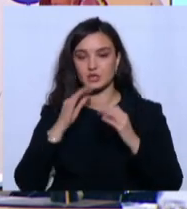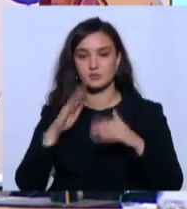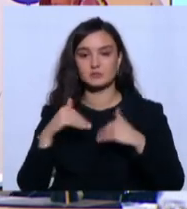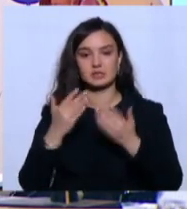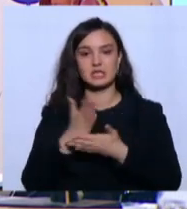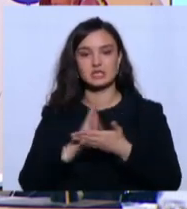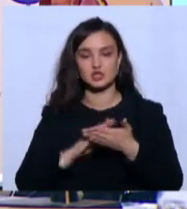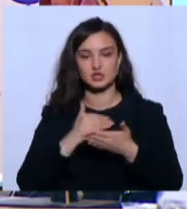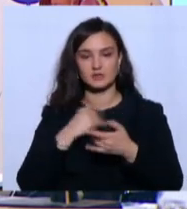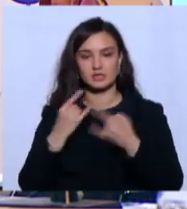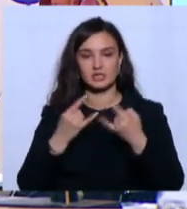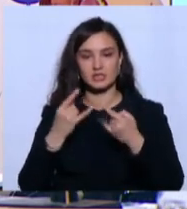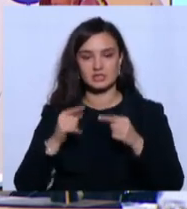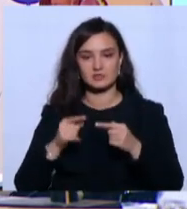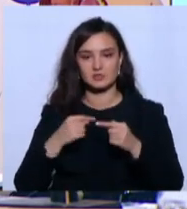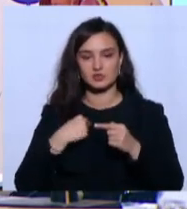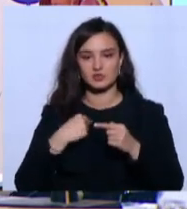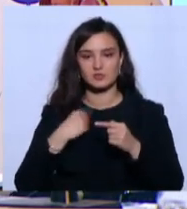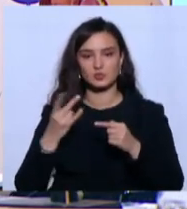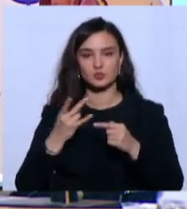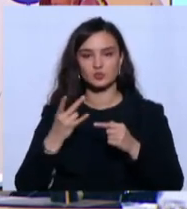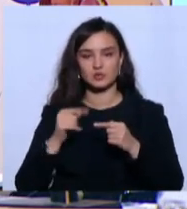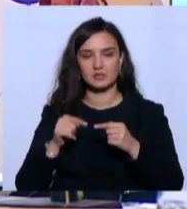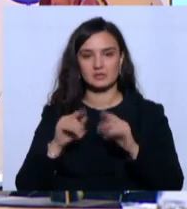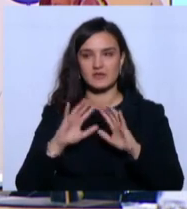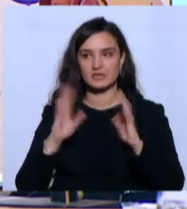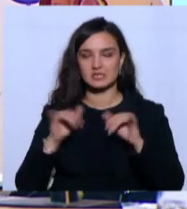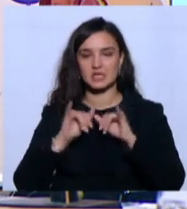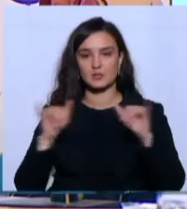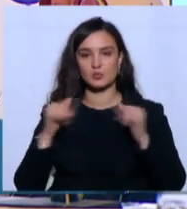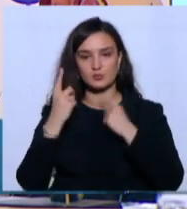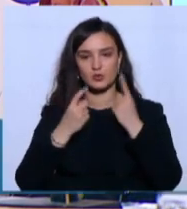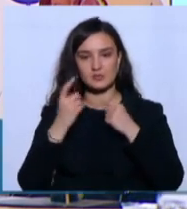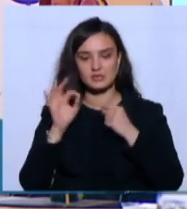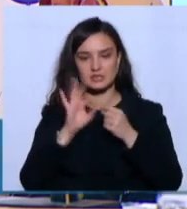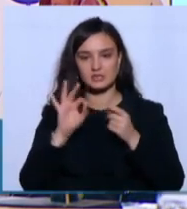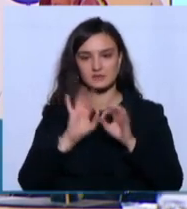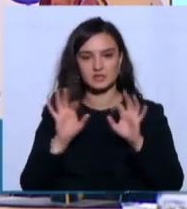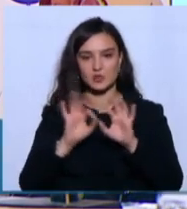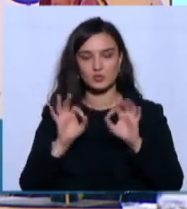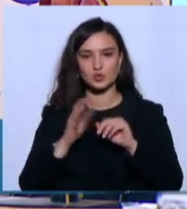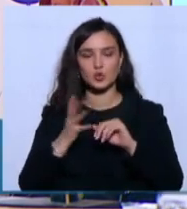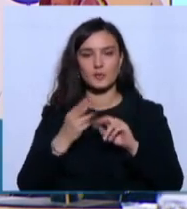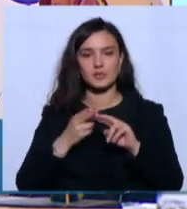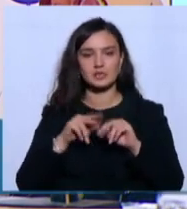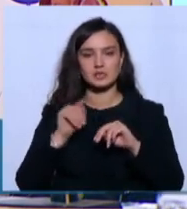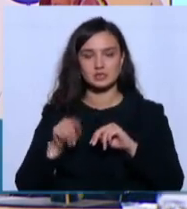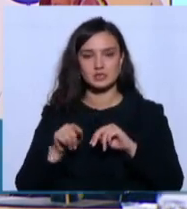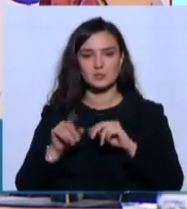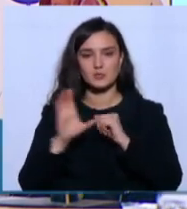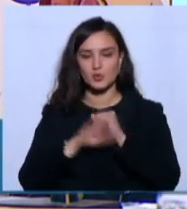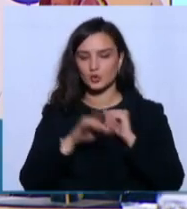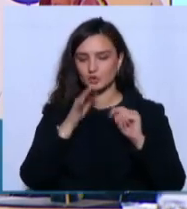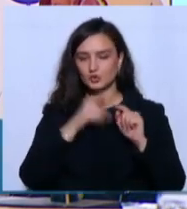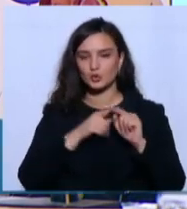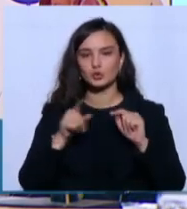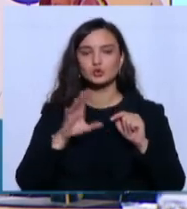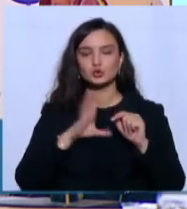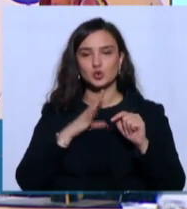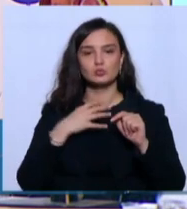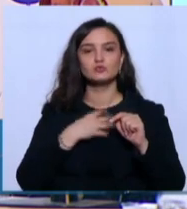ნაწილში ჩვენი გადაცემისა, ჩვენ უნდა იმ გავრცელებულ ინფორმაციას შევეხოთ, რომელიც ბოლო ხანებში